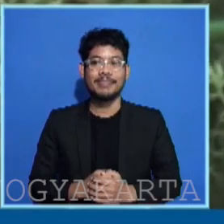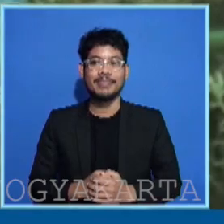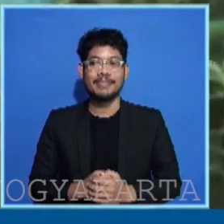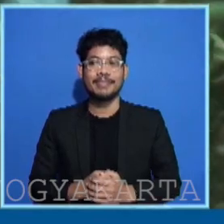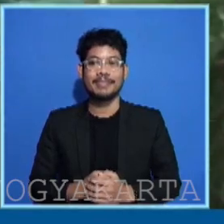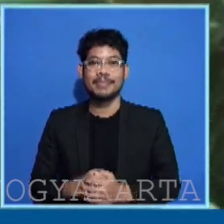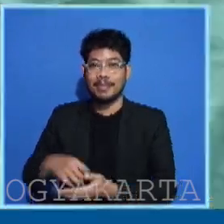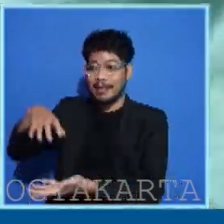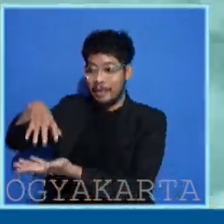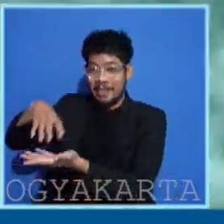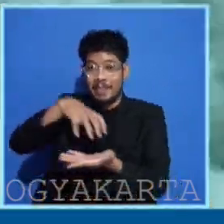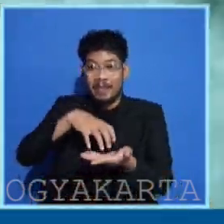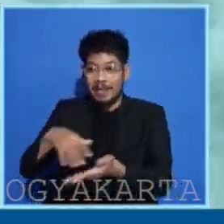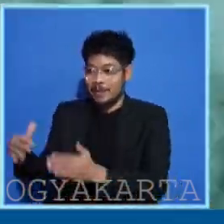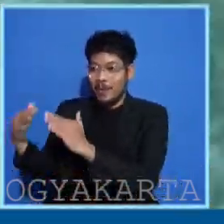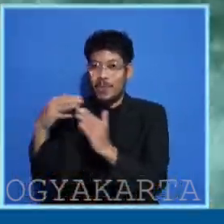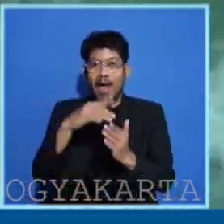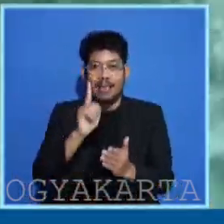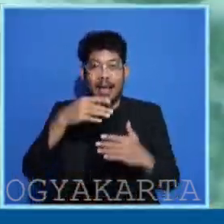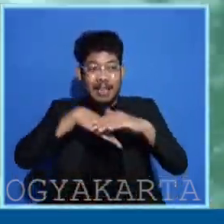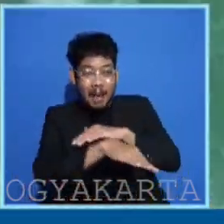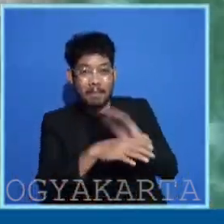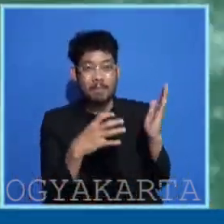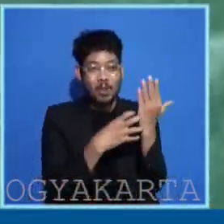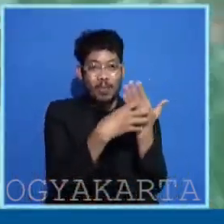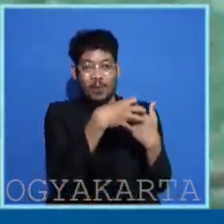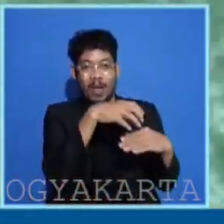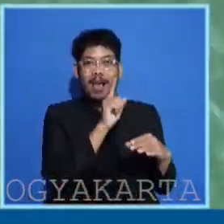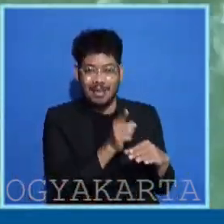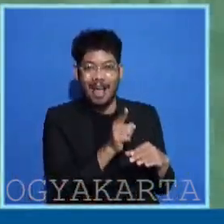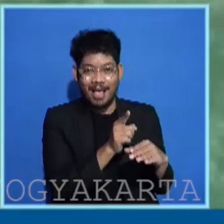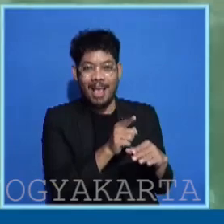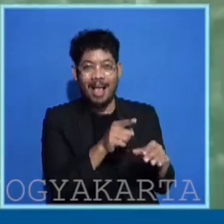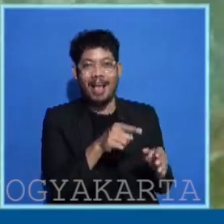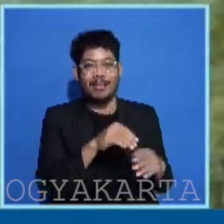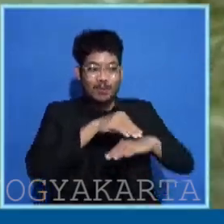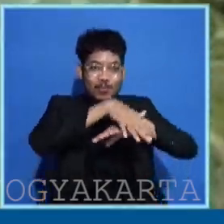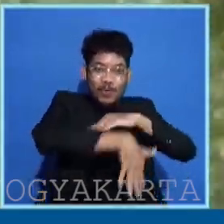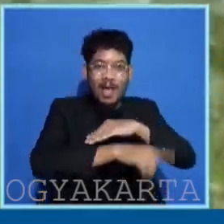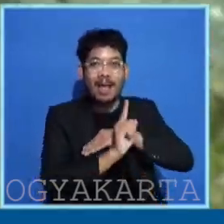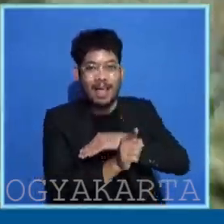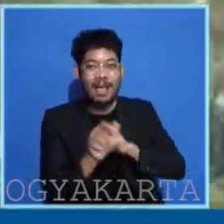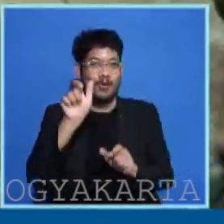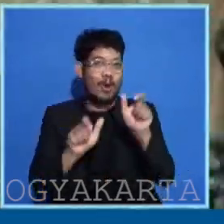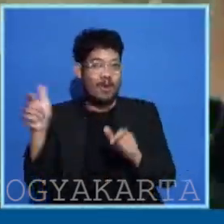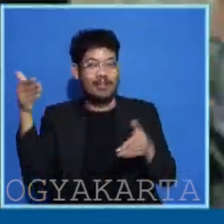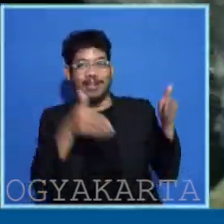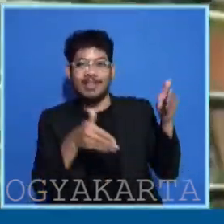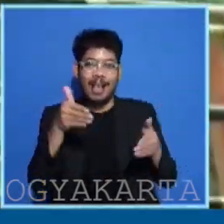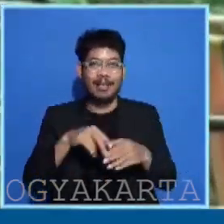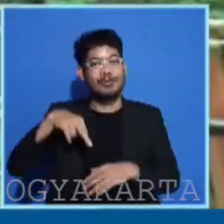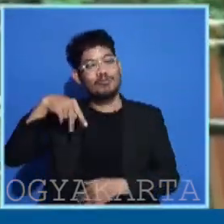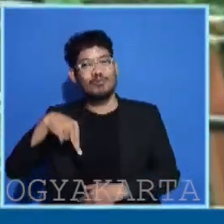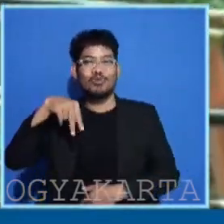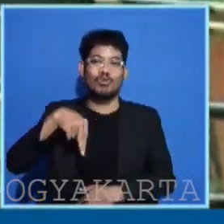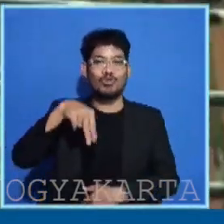selokars ingkang saya ndamel endahing swasana. Sasampunipun lelumban ing blumbang para pelancong saged nglajengaken lampah tumuju ing